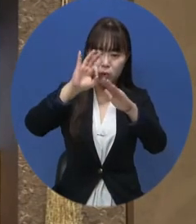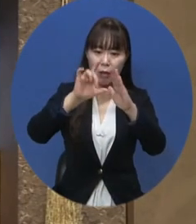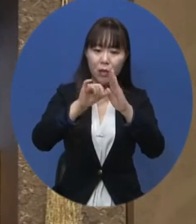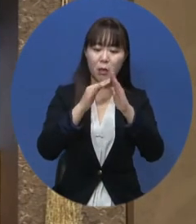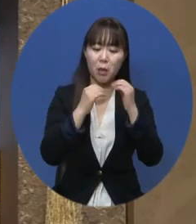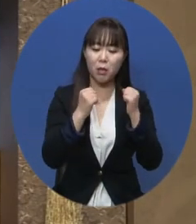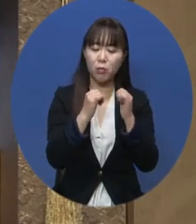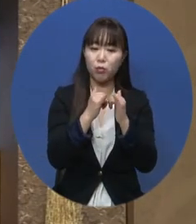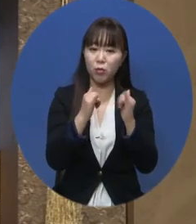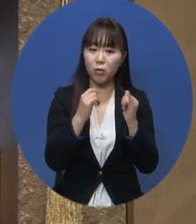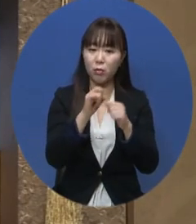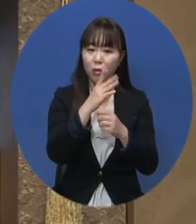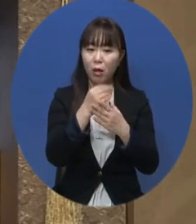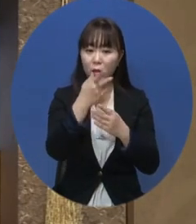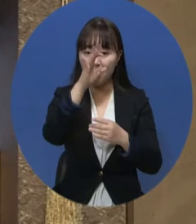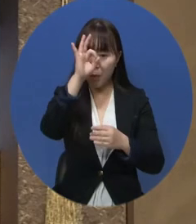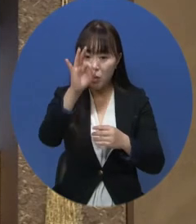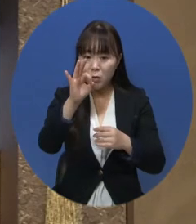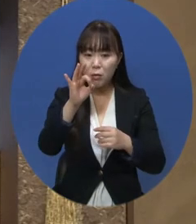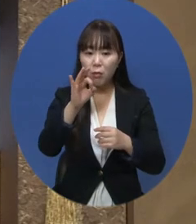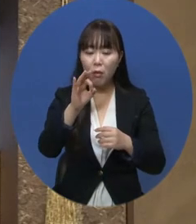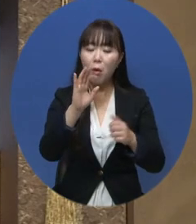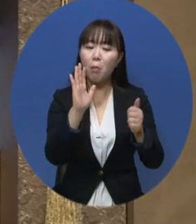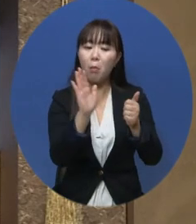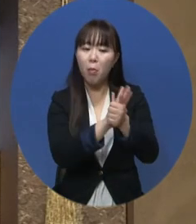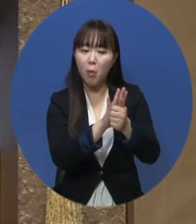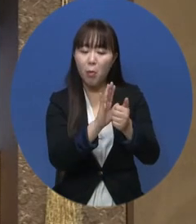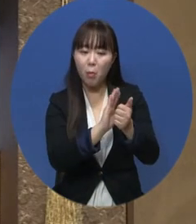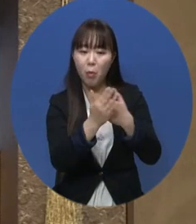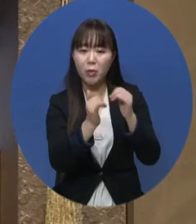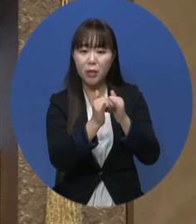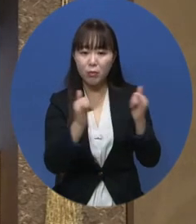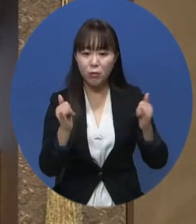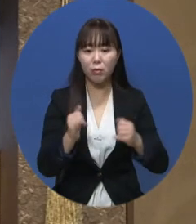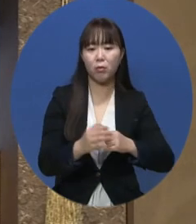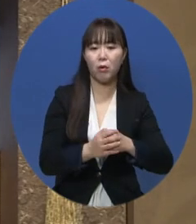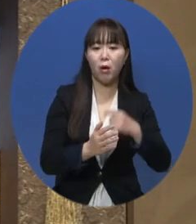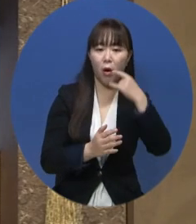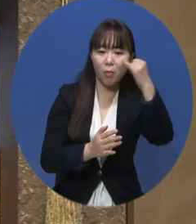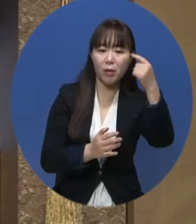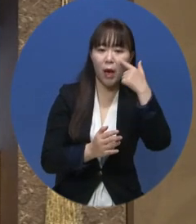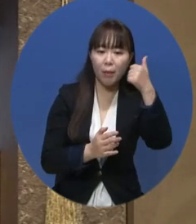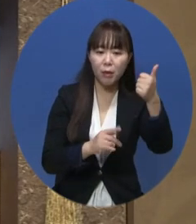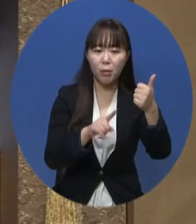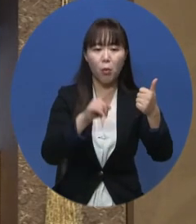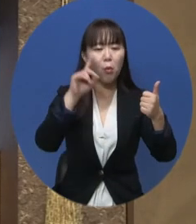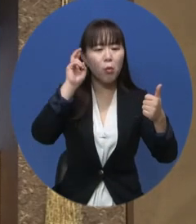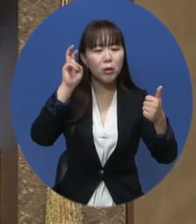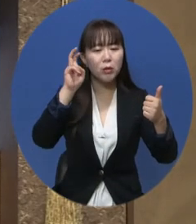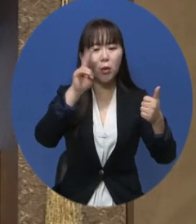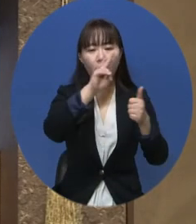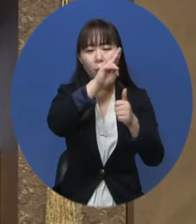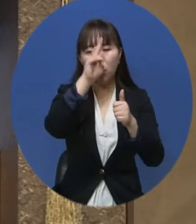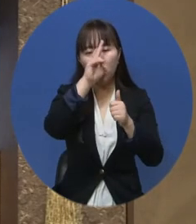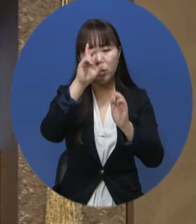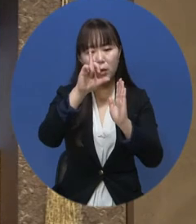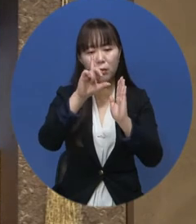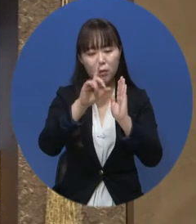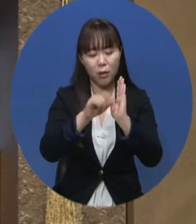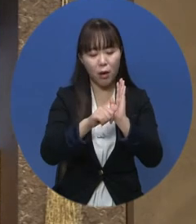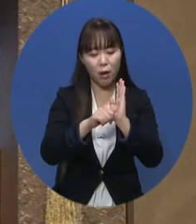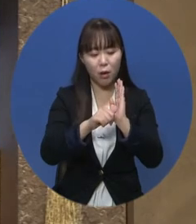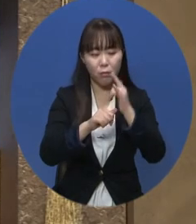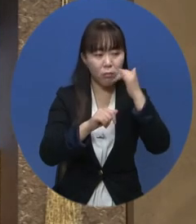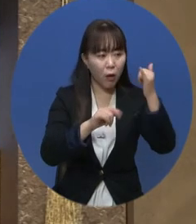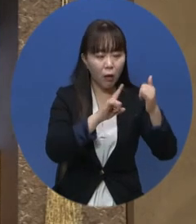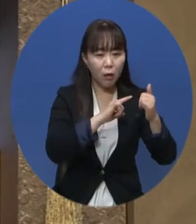계신 분들도 아마 지금 TV 보시는 우리 보호자들께서도 네. 어머니나 아버님께서 혹시 오후가 돼서 이제